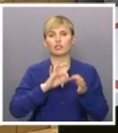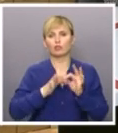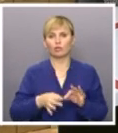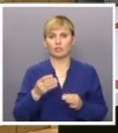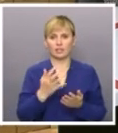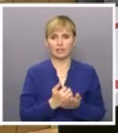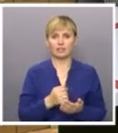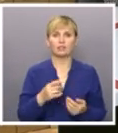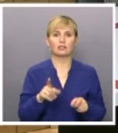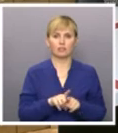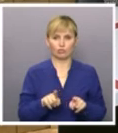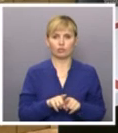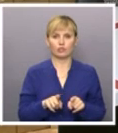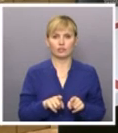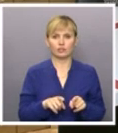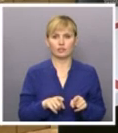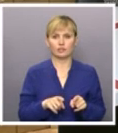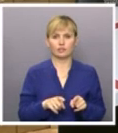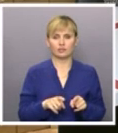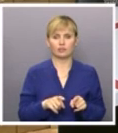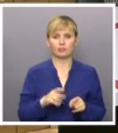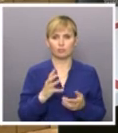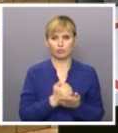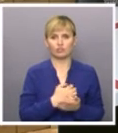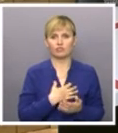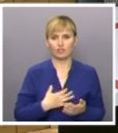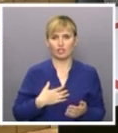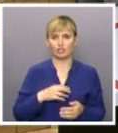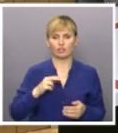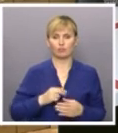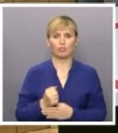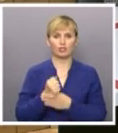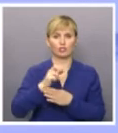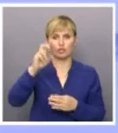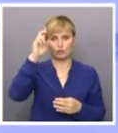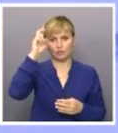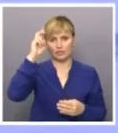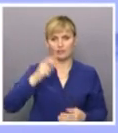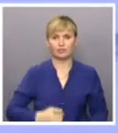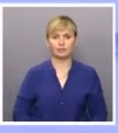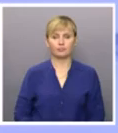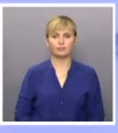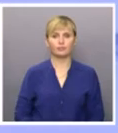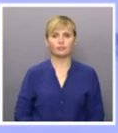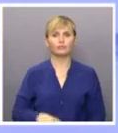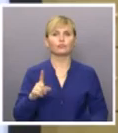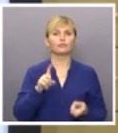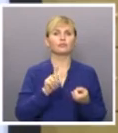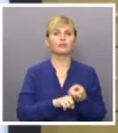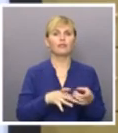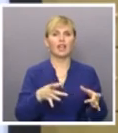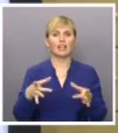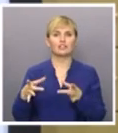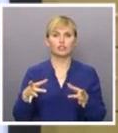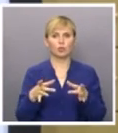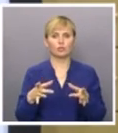здесь вот тоже бы, конечно, сыграла бы большую роль там, поддержка государства. А вот что касается озерных хозяйств, есть